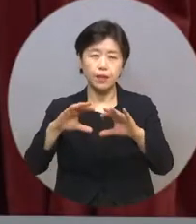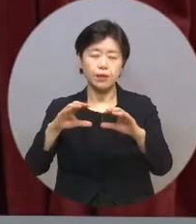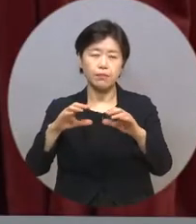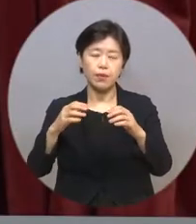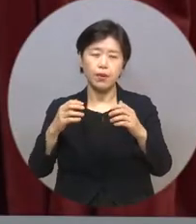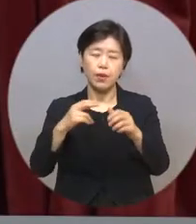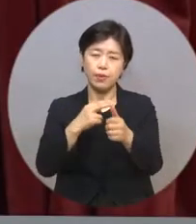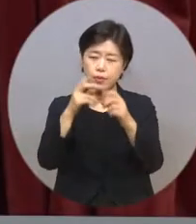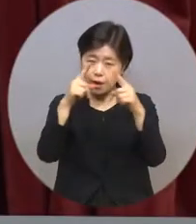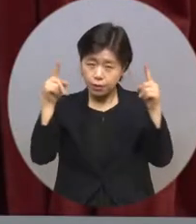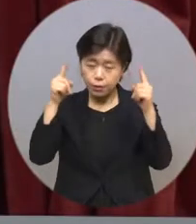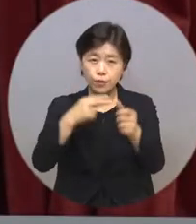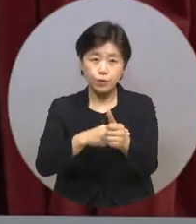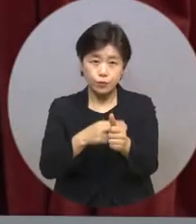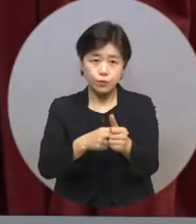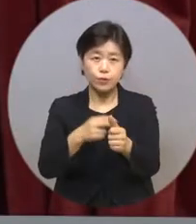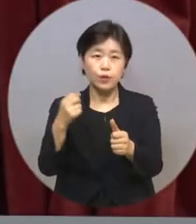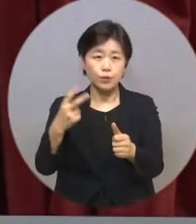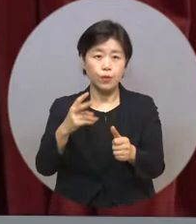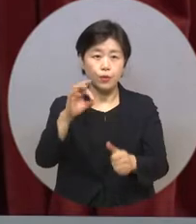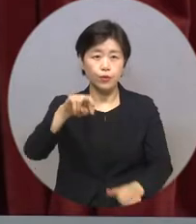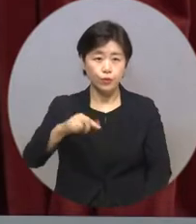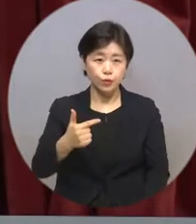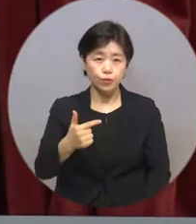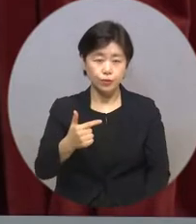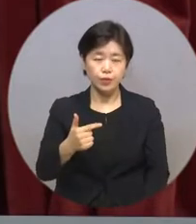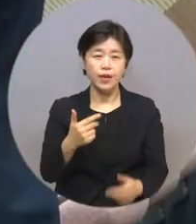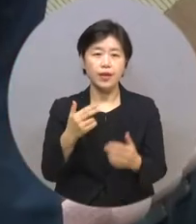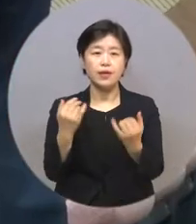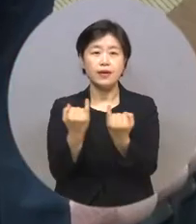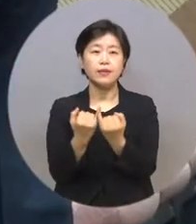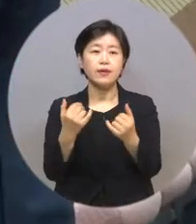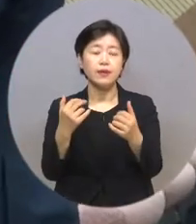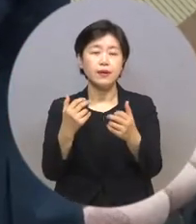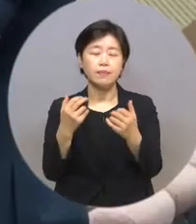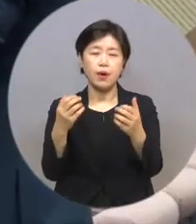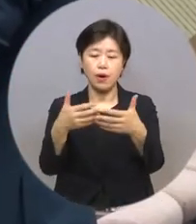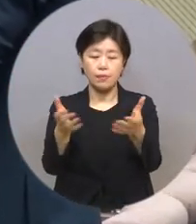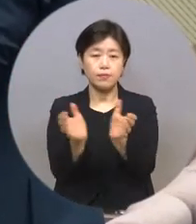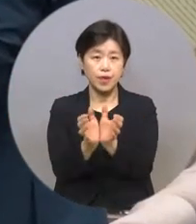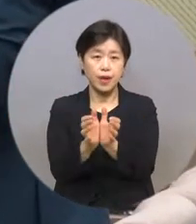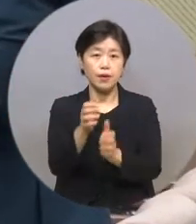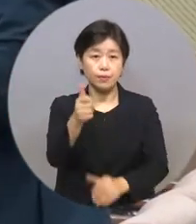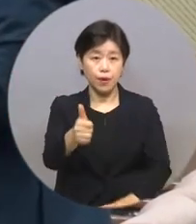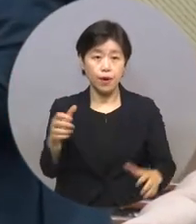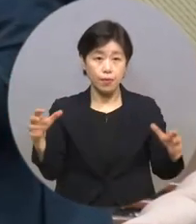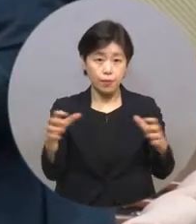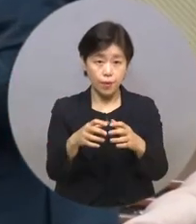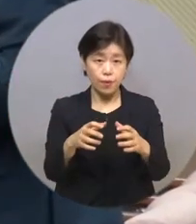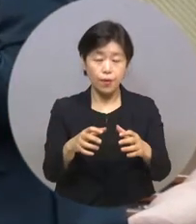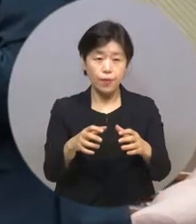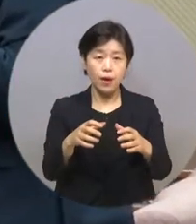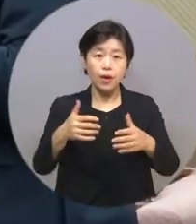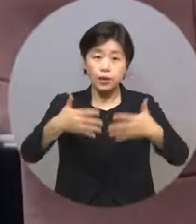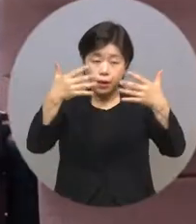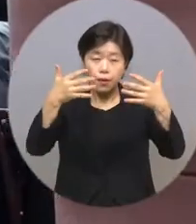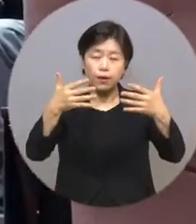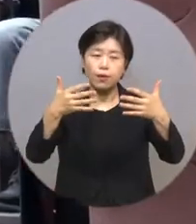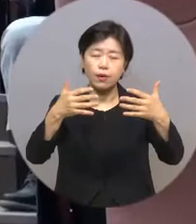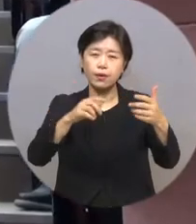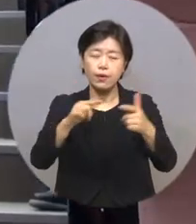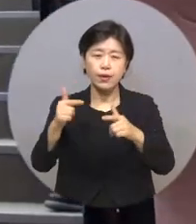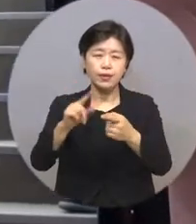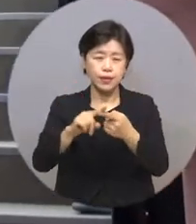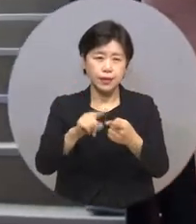교수 윤혜선 양주 여성단체 회장이 참석해 양주시 베리어프리 영화제 준비를 한